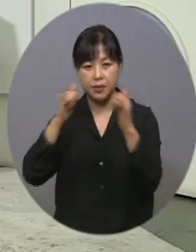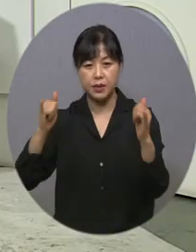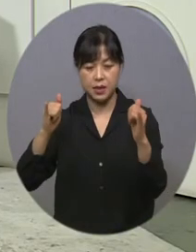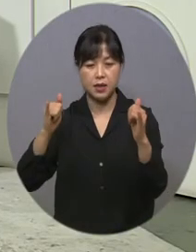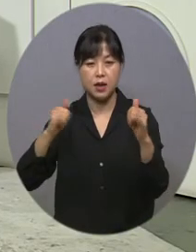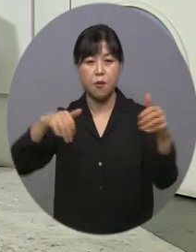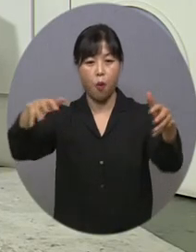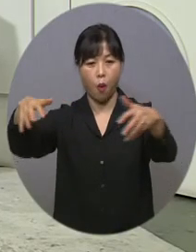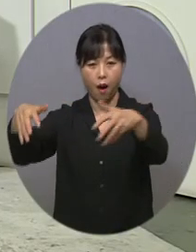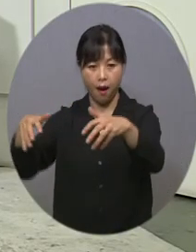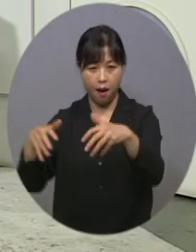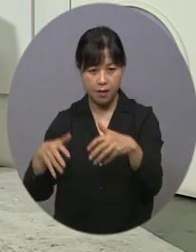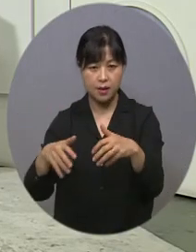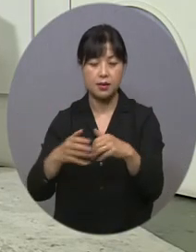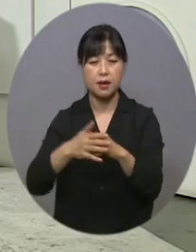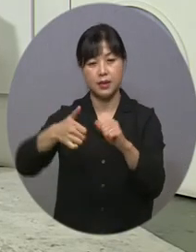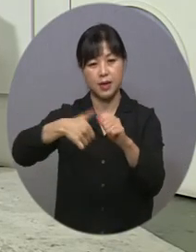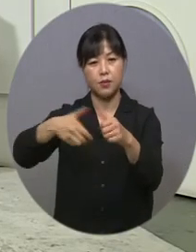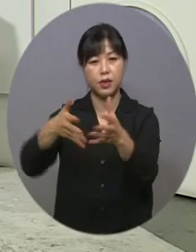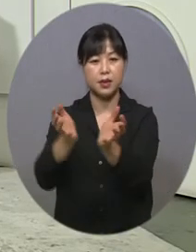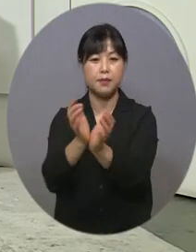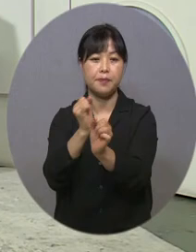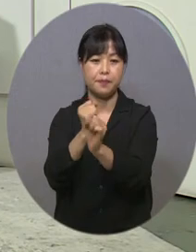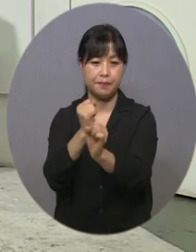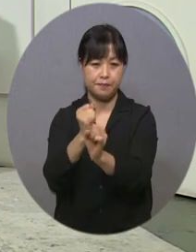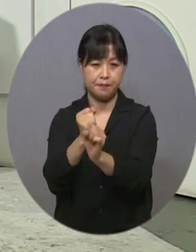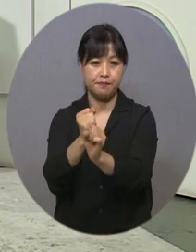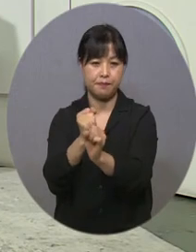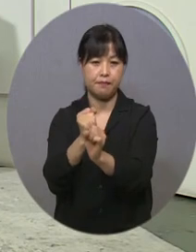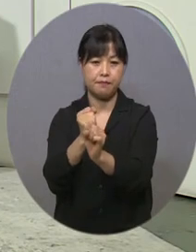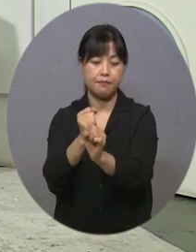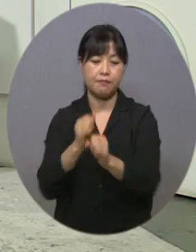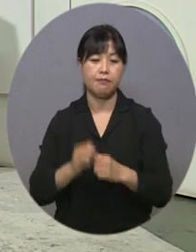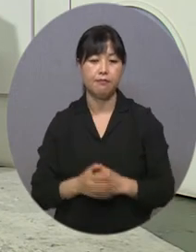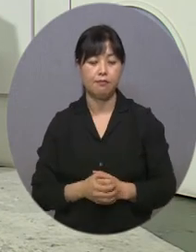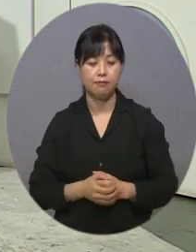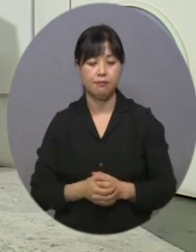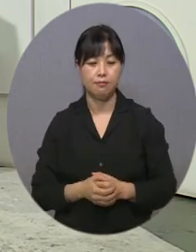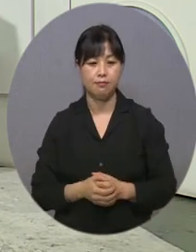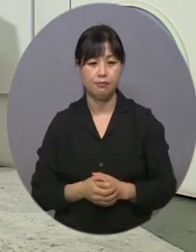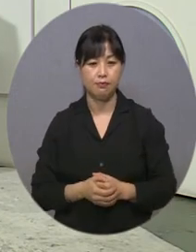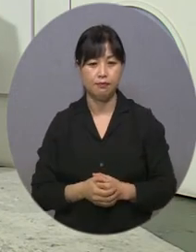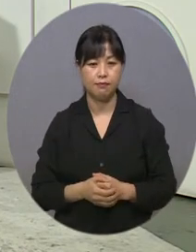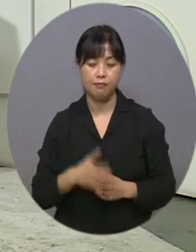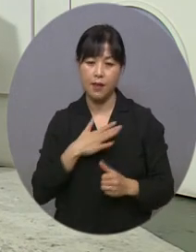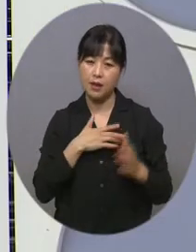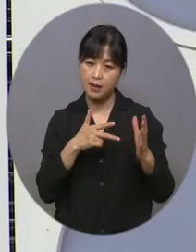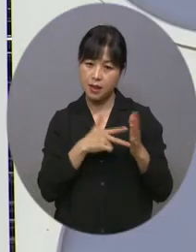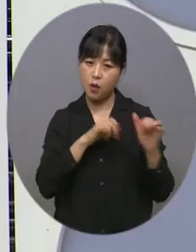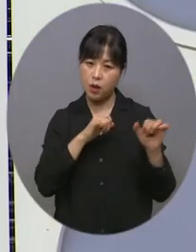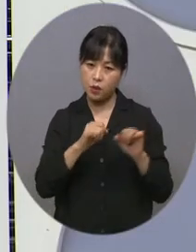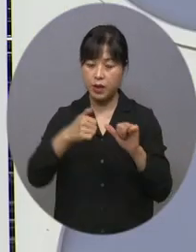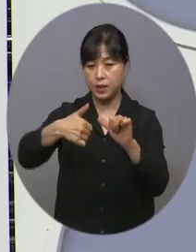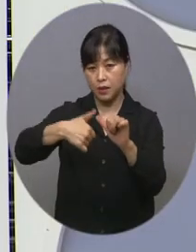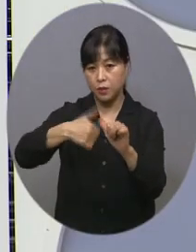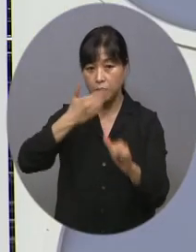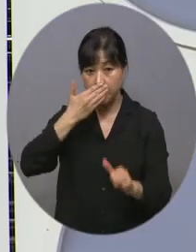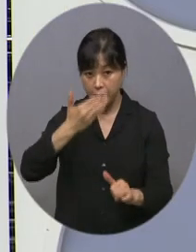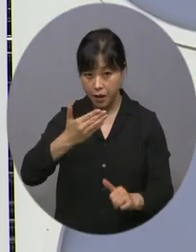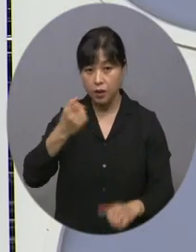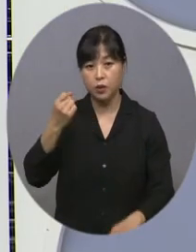모아서 하나의 저희 자문 그룹을 형성을 해서 어떻게 보면 저희 재단 활동에 대한 자문도 되지만